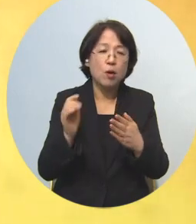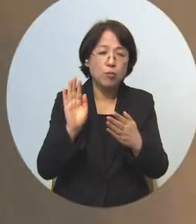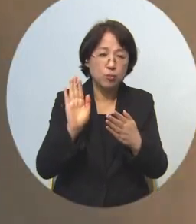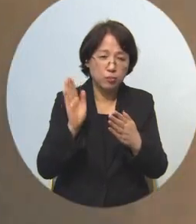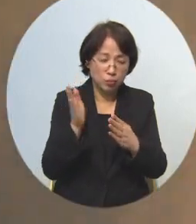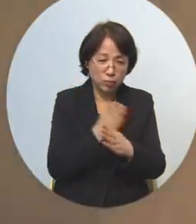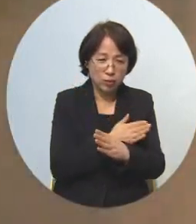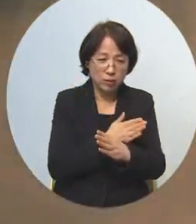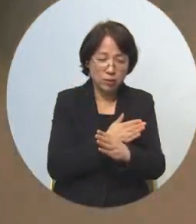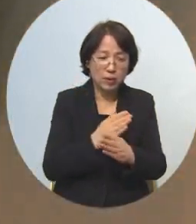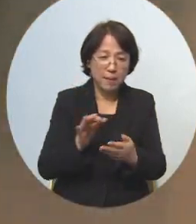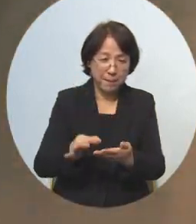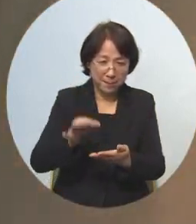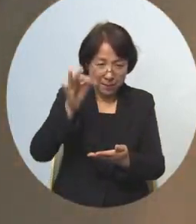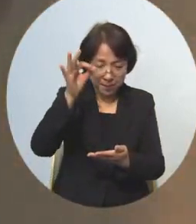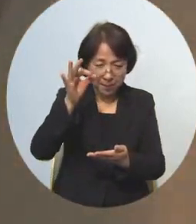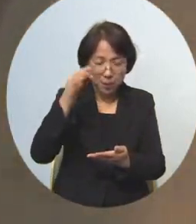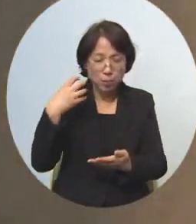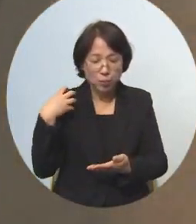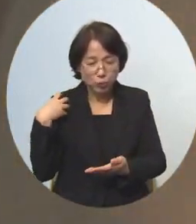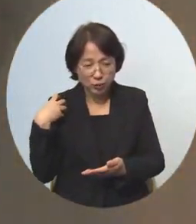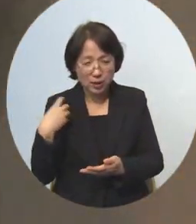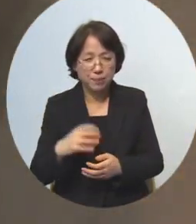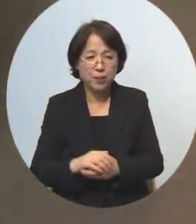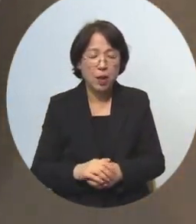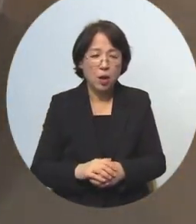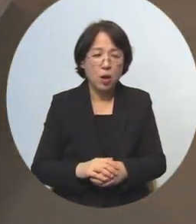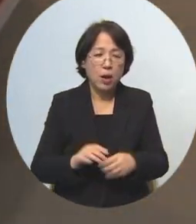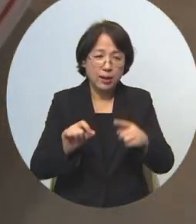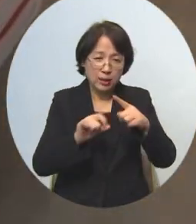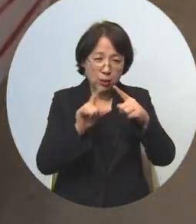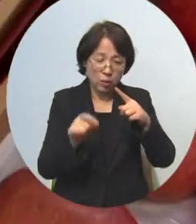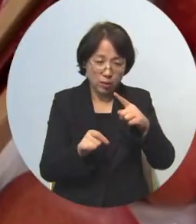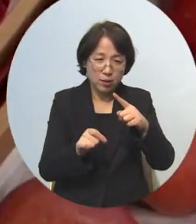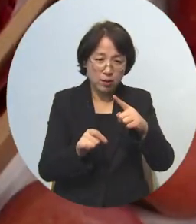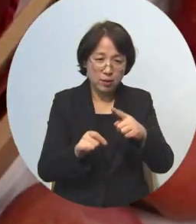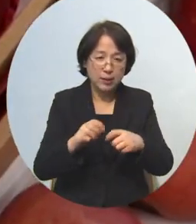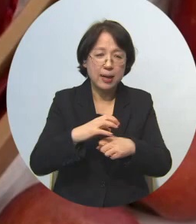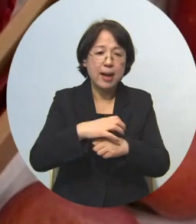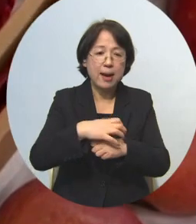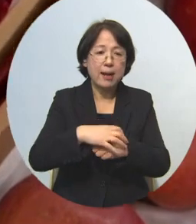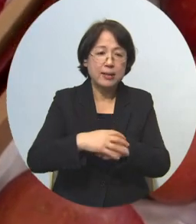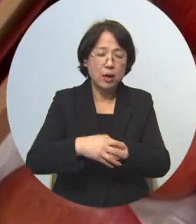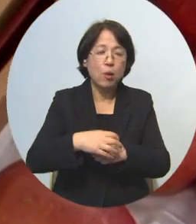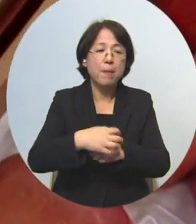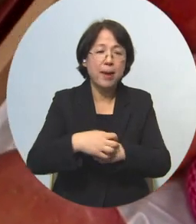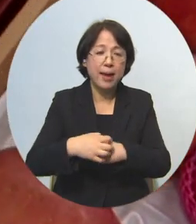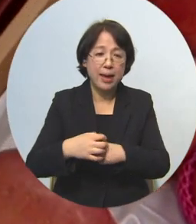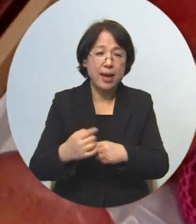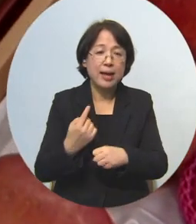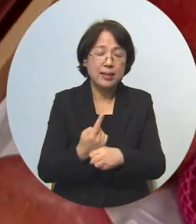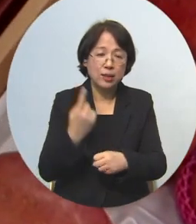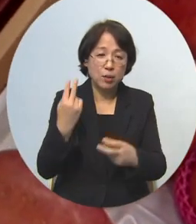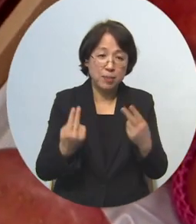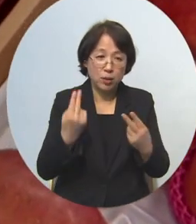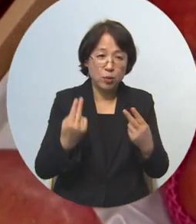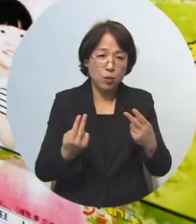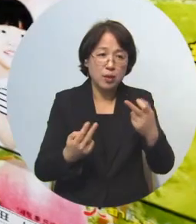상황입니다 실제 올해 1월 사과와 배 소매가는 지난해 같은 달 대비 17% 가까이